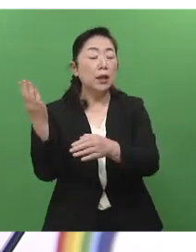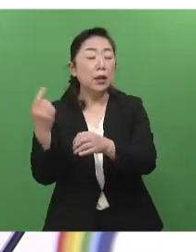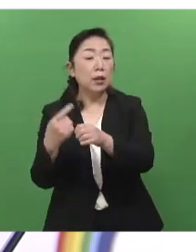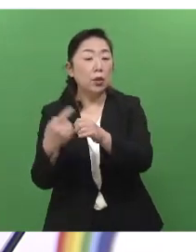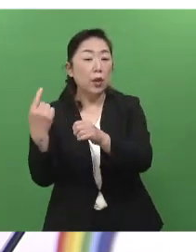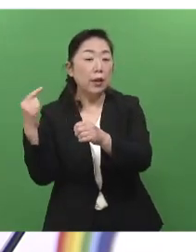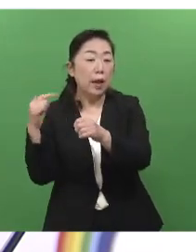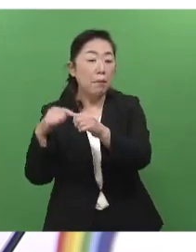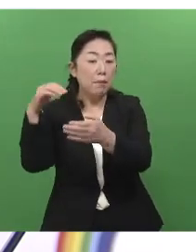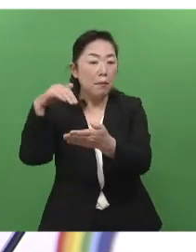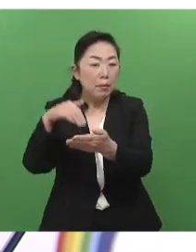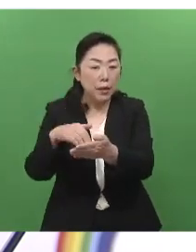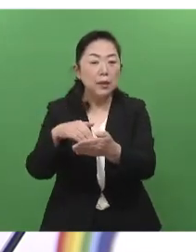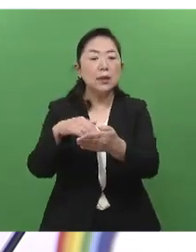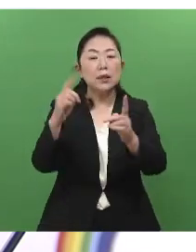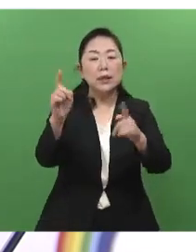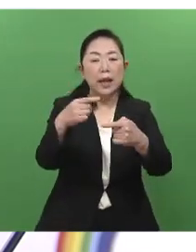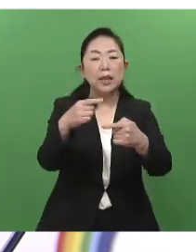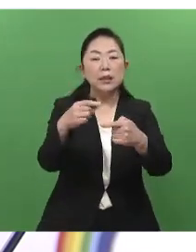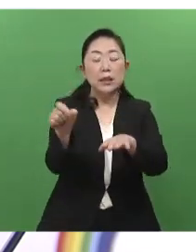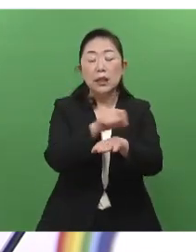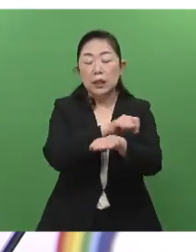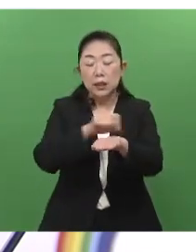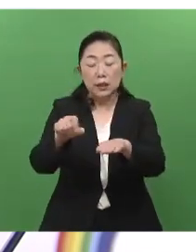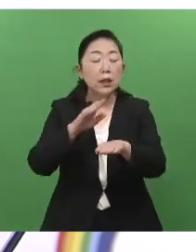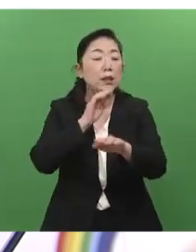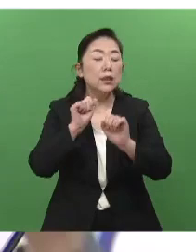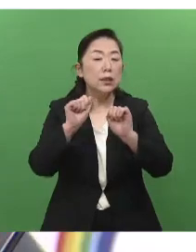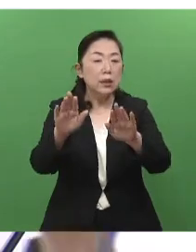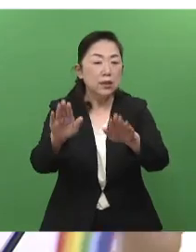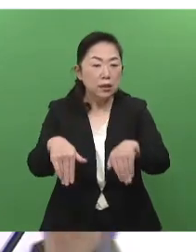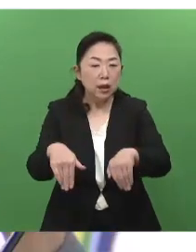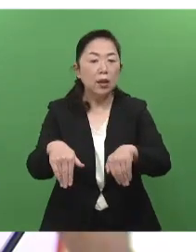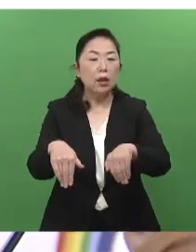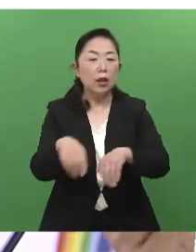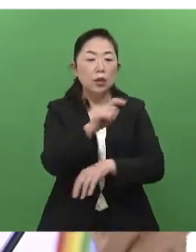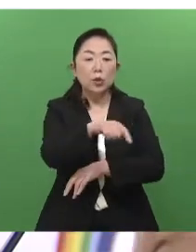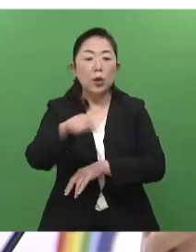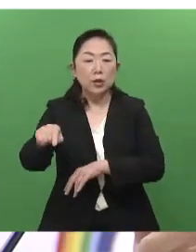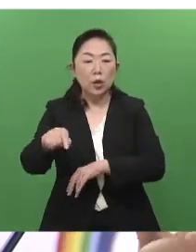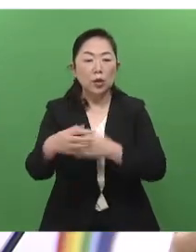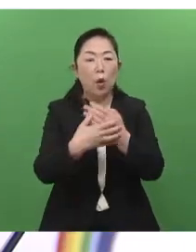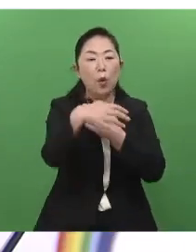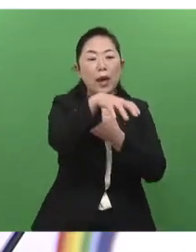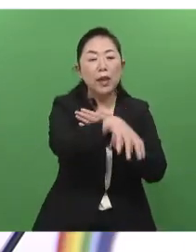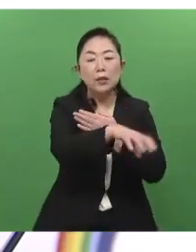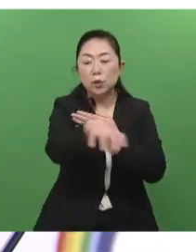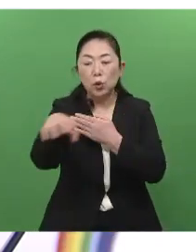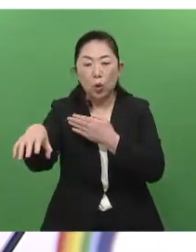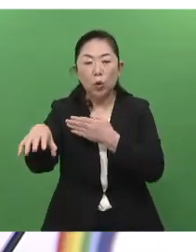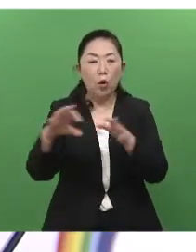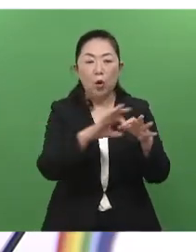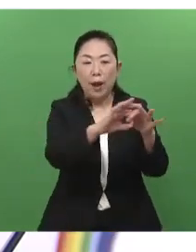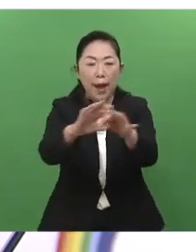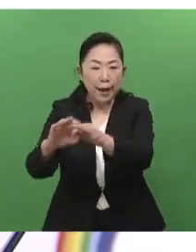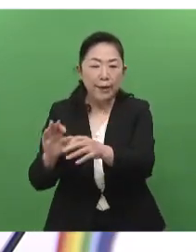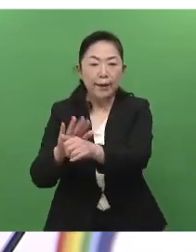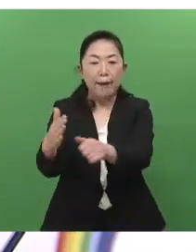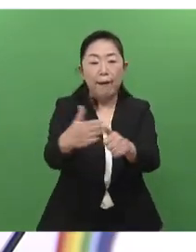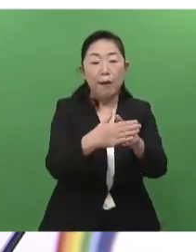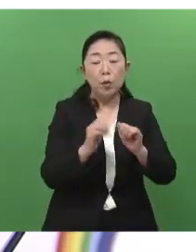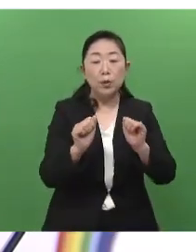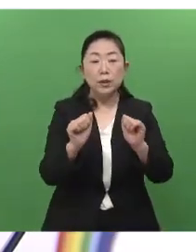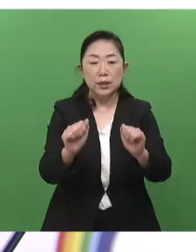に臨時で行ったんですけれども、それぞれの保健所の連携をいたしまして